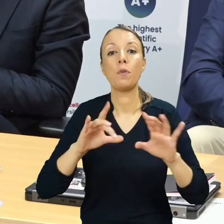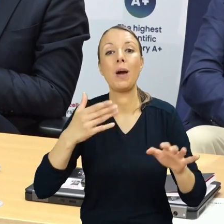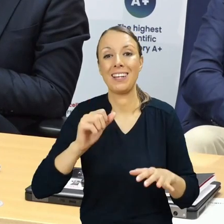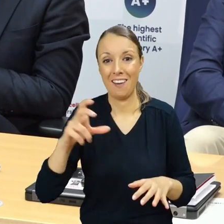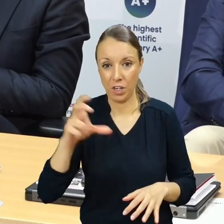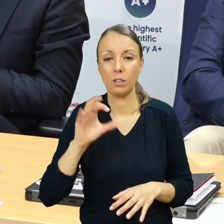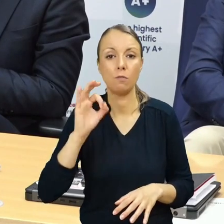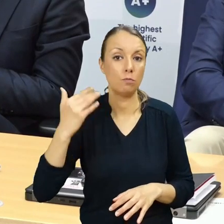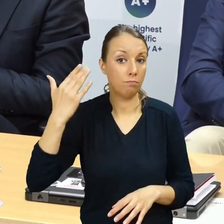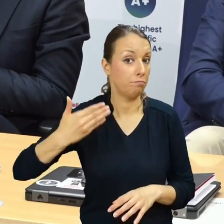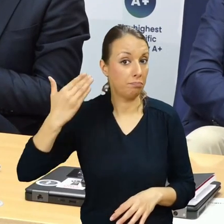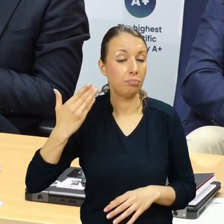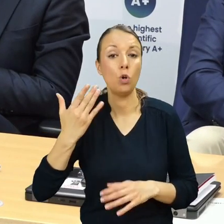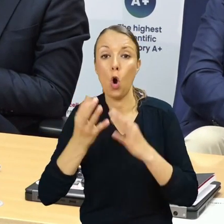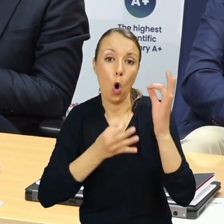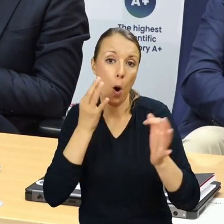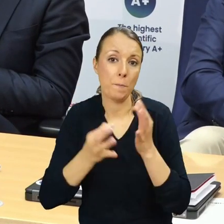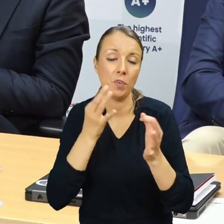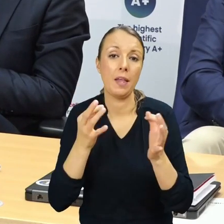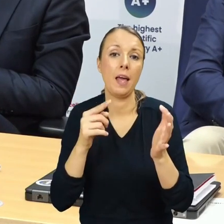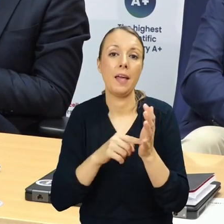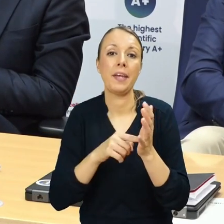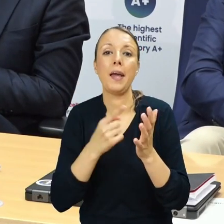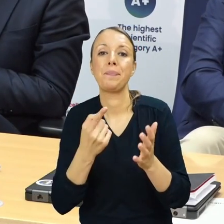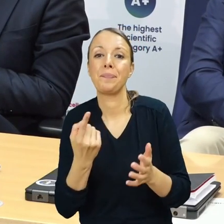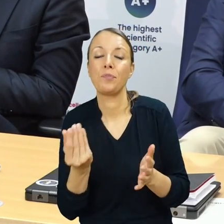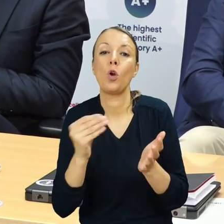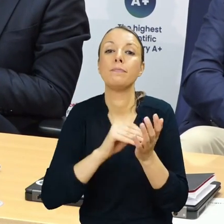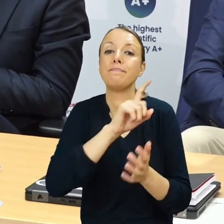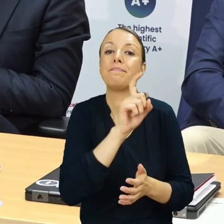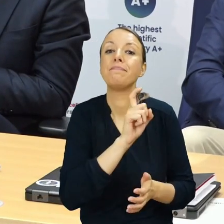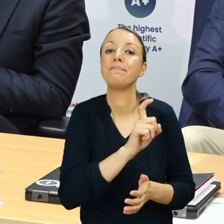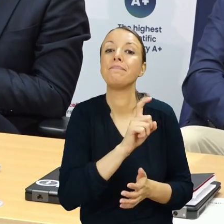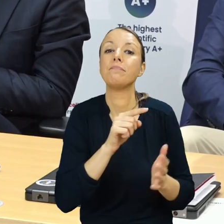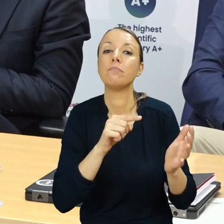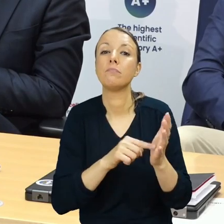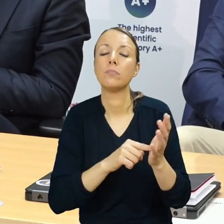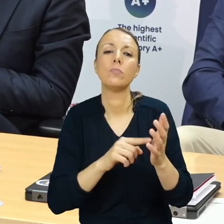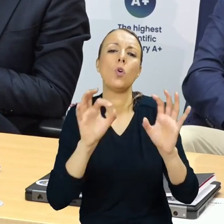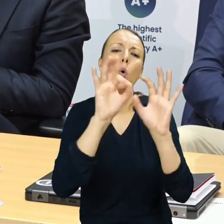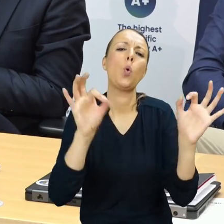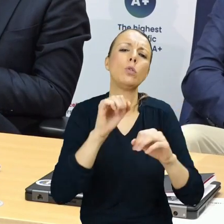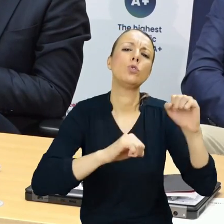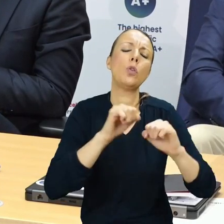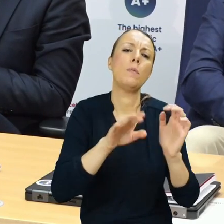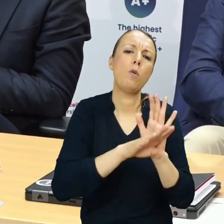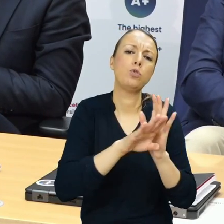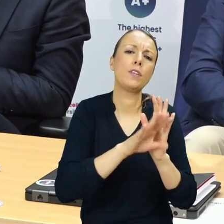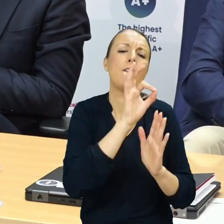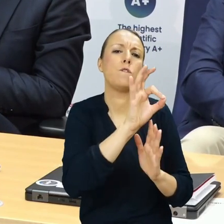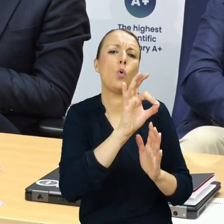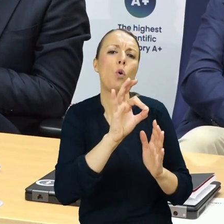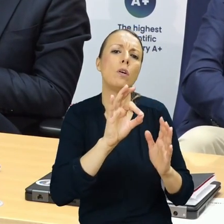wypowiedź takim istotnym zagadnieniem, jakim jest reformatoryjny charakter orzeczeń sądów powszechnych. To nie jest coś, co występuje